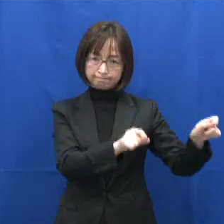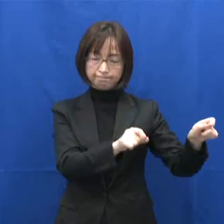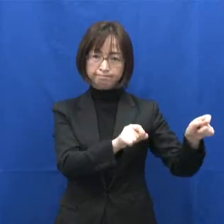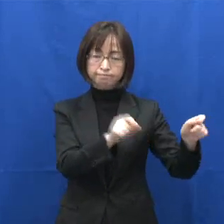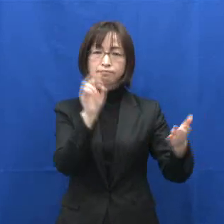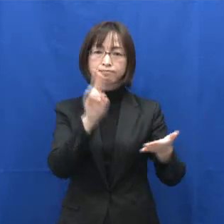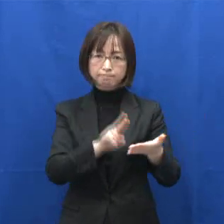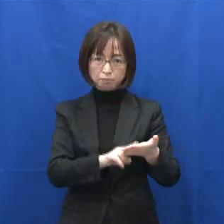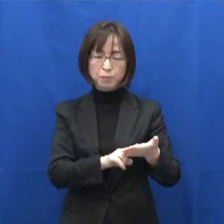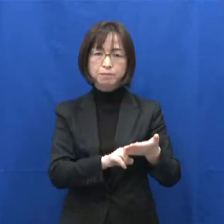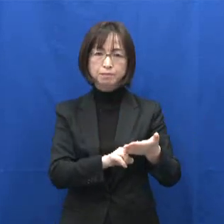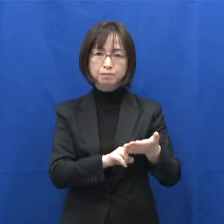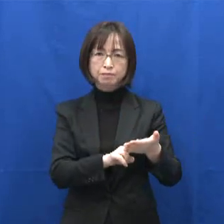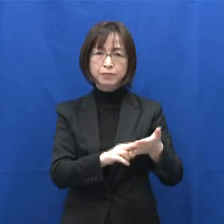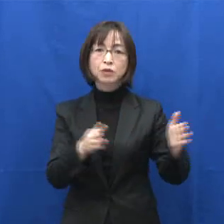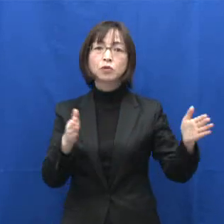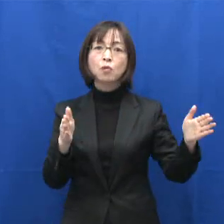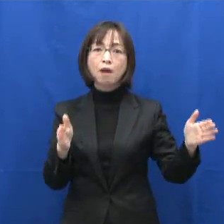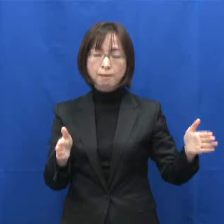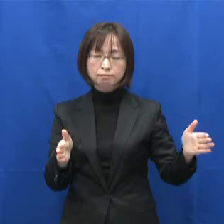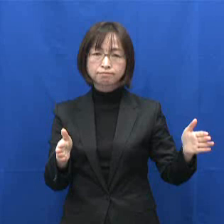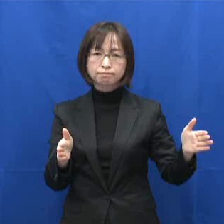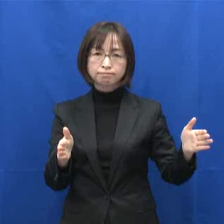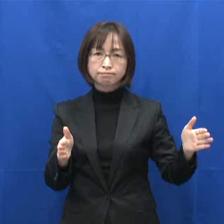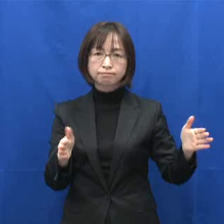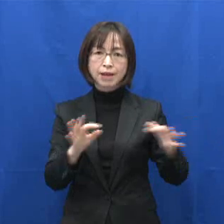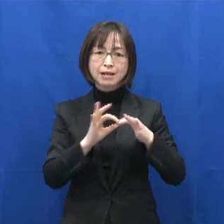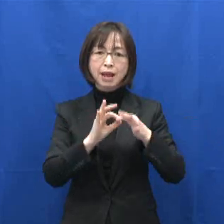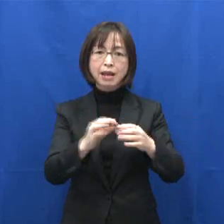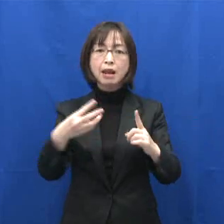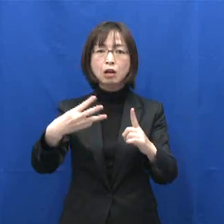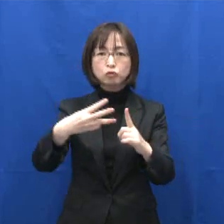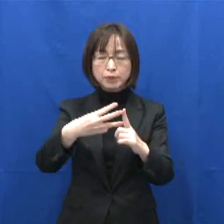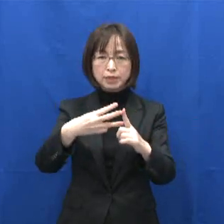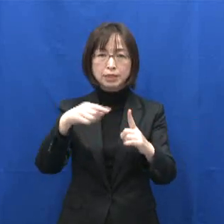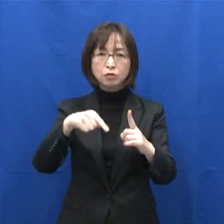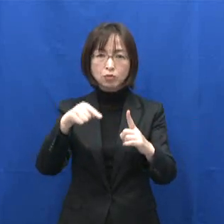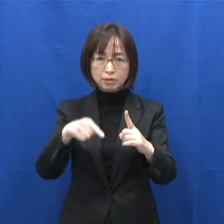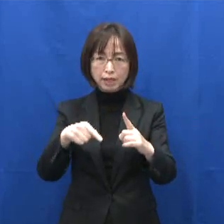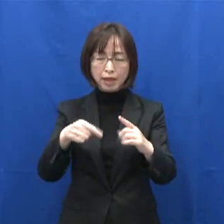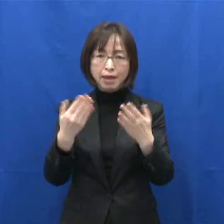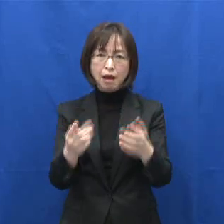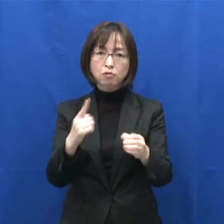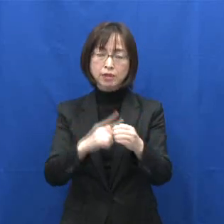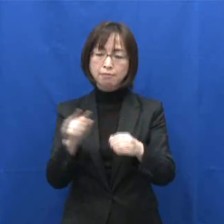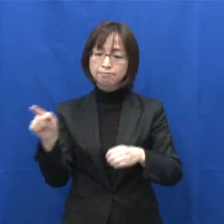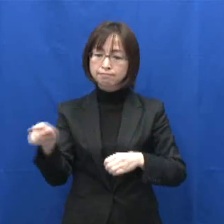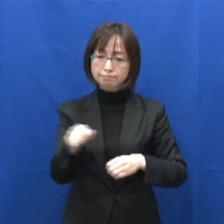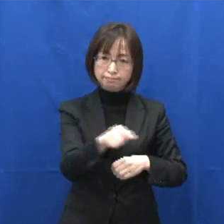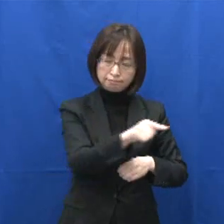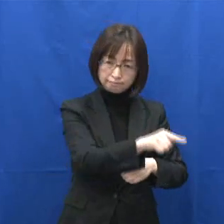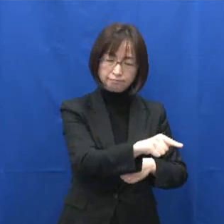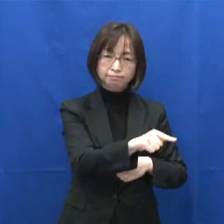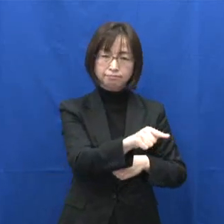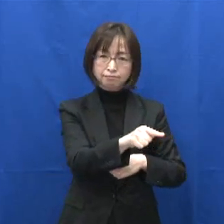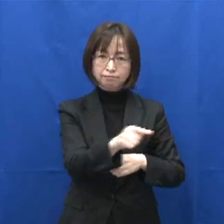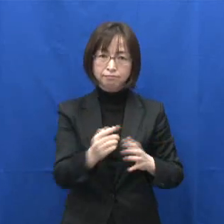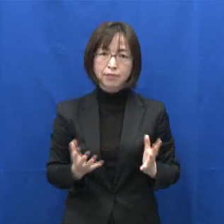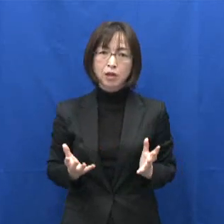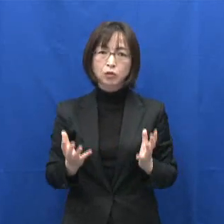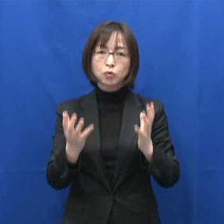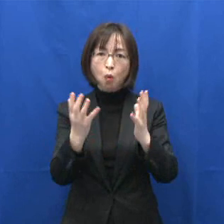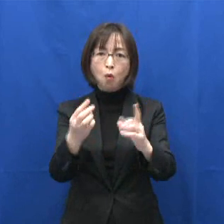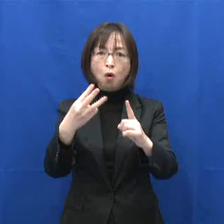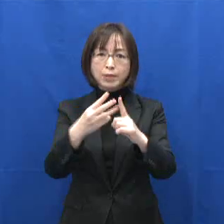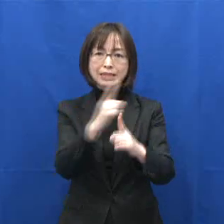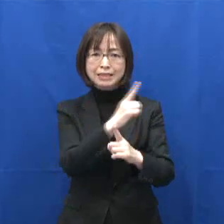といたし、その間、連絡日として各学年1日だけ登校日を設